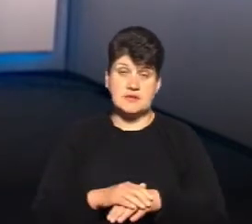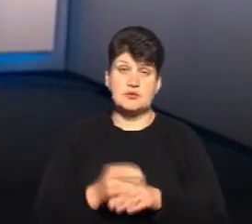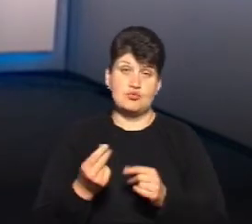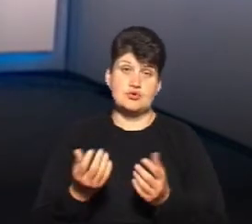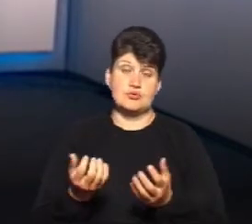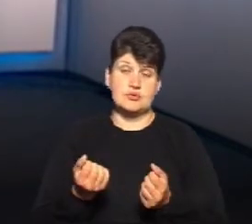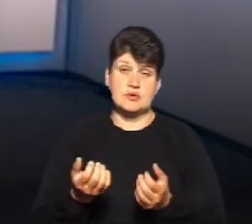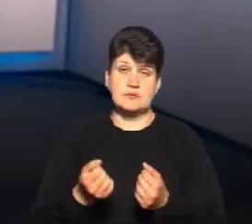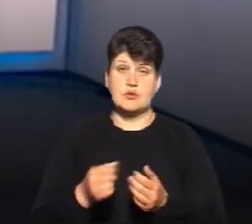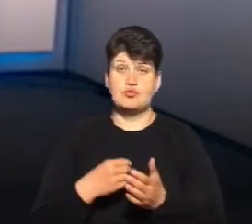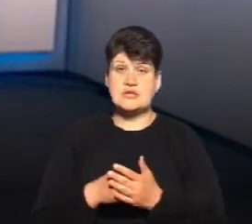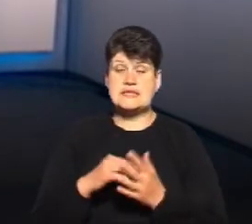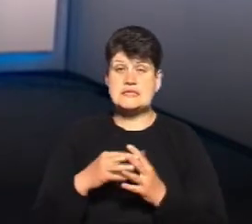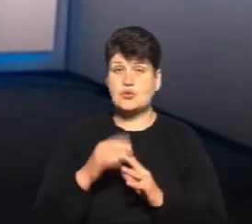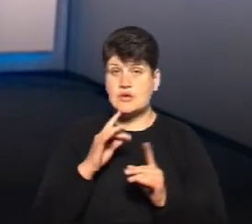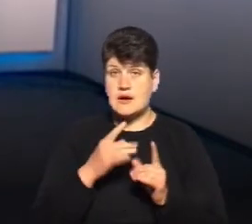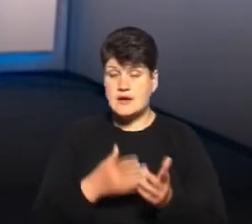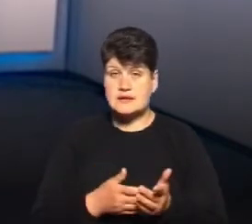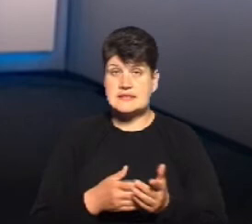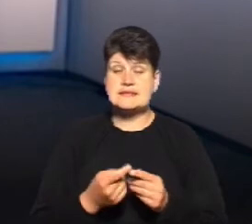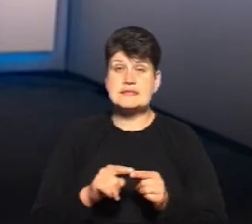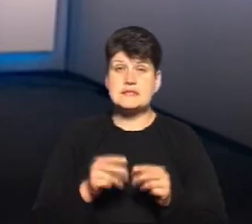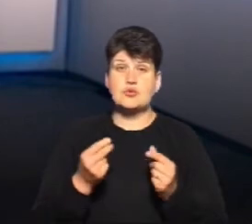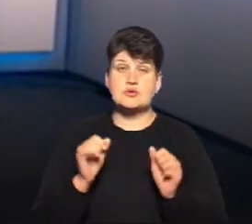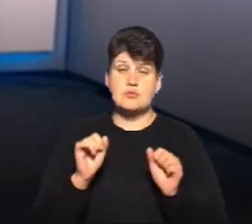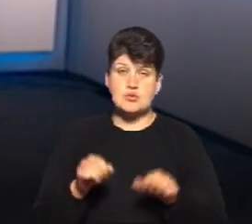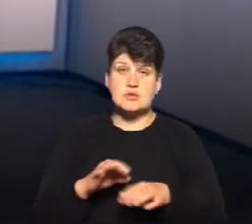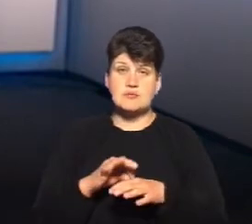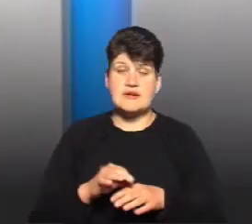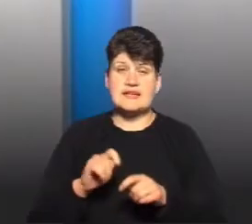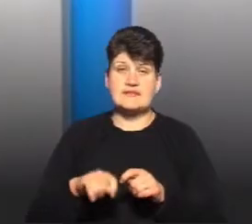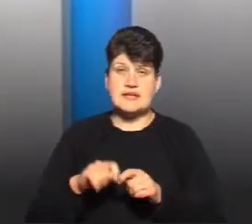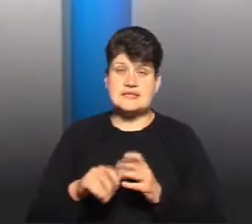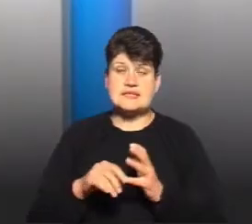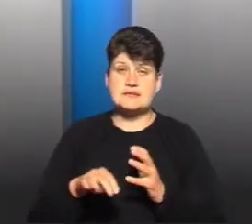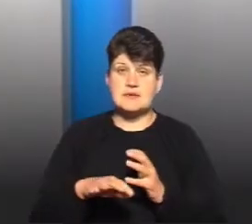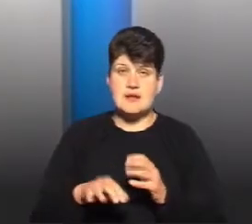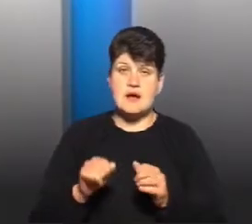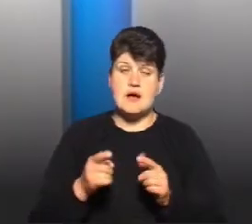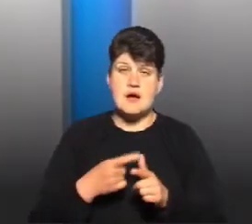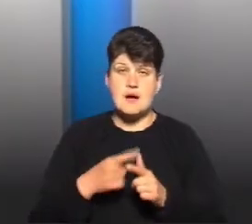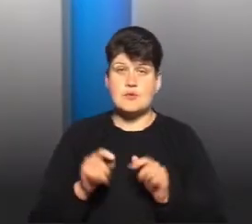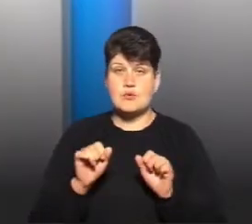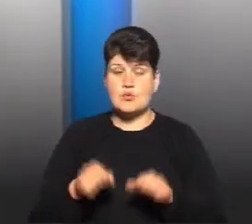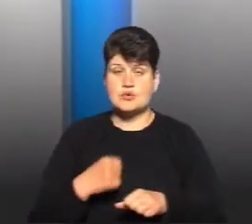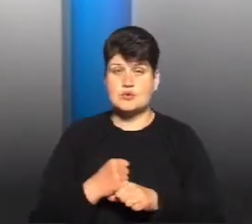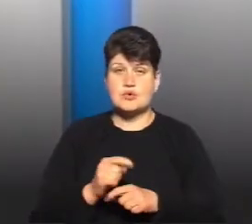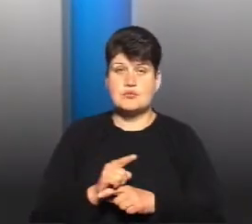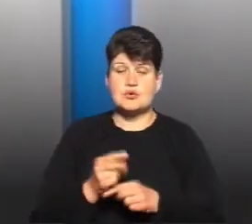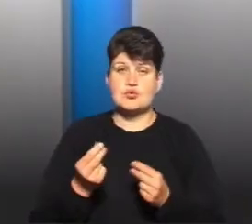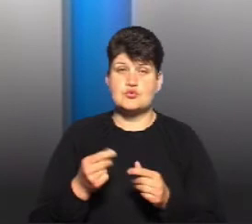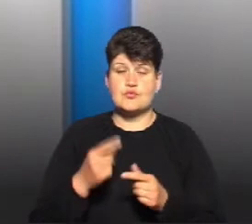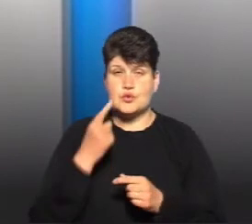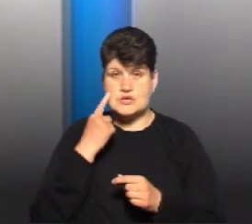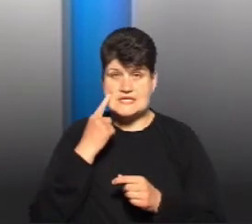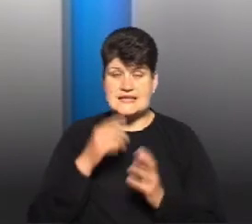ради. За ці кошти можна провести, знову ж таки, інвентаризацію земельних ділянок, або можна зробити нормативну грошову оцінку земель